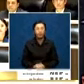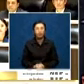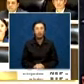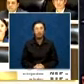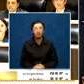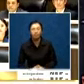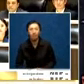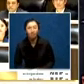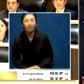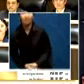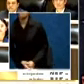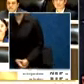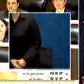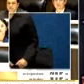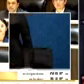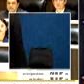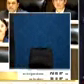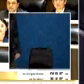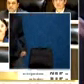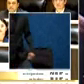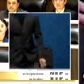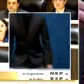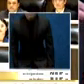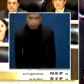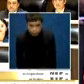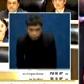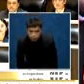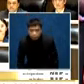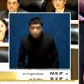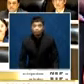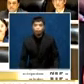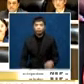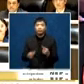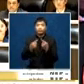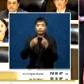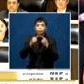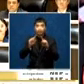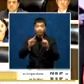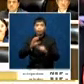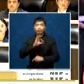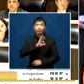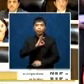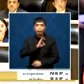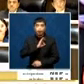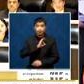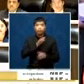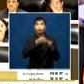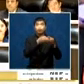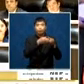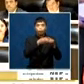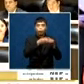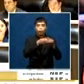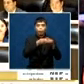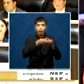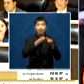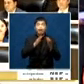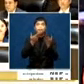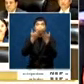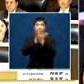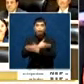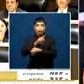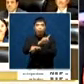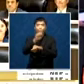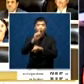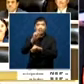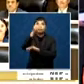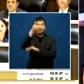เรารู้อยู่แล้วแต่ที่เราฮาที่สุดเนี่ยผมคิดว่าฮามากแล้วคือโอ้ก็คือแบบไม่ว่าใครตาย